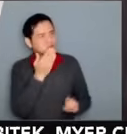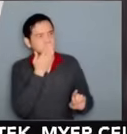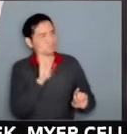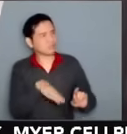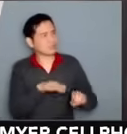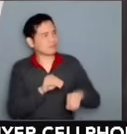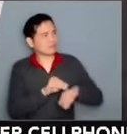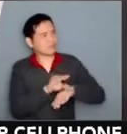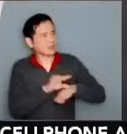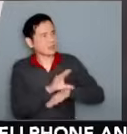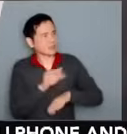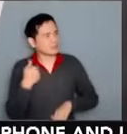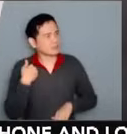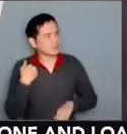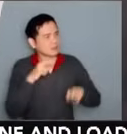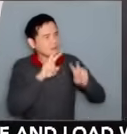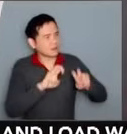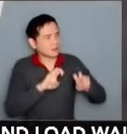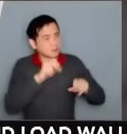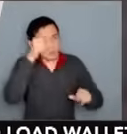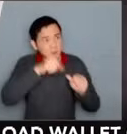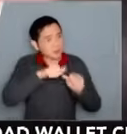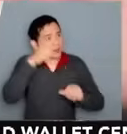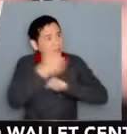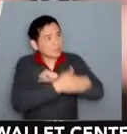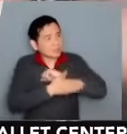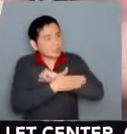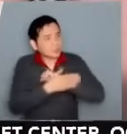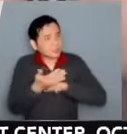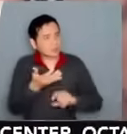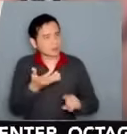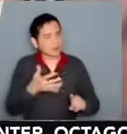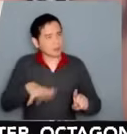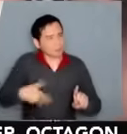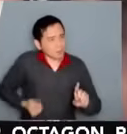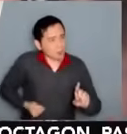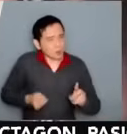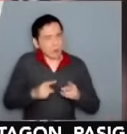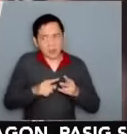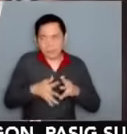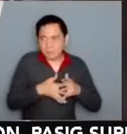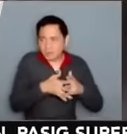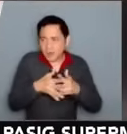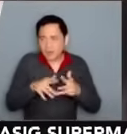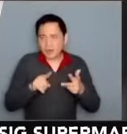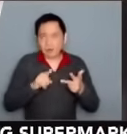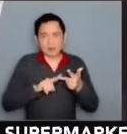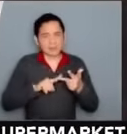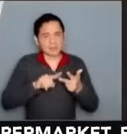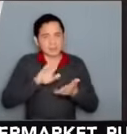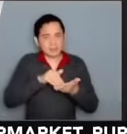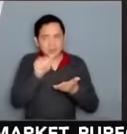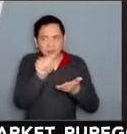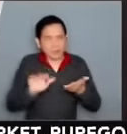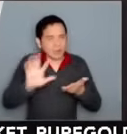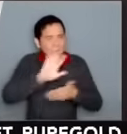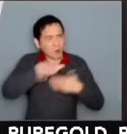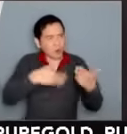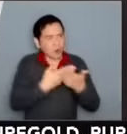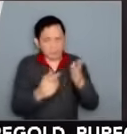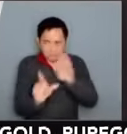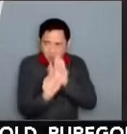was banned by Cambodia baned by many countries in Central Asia and we adopted